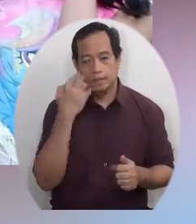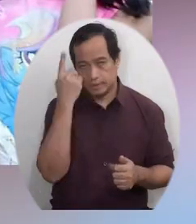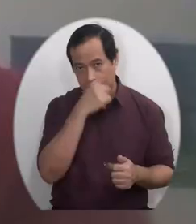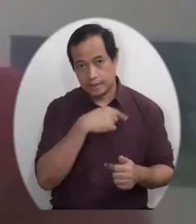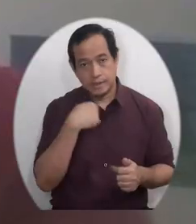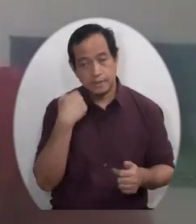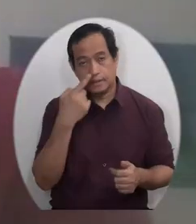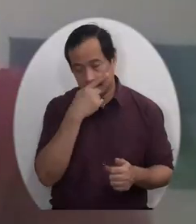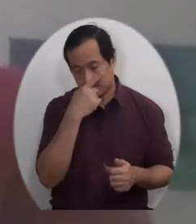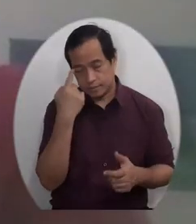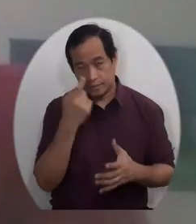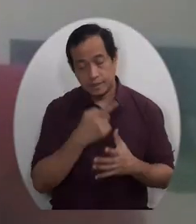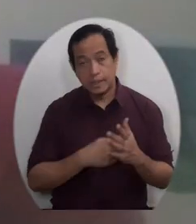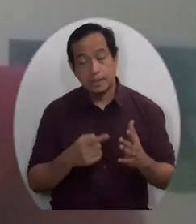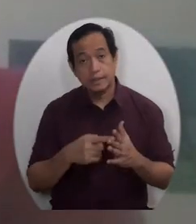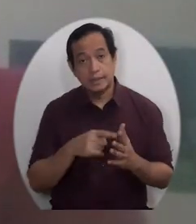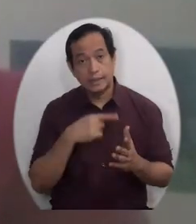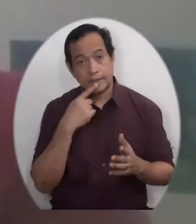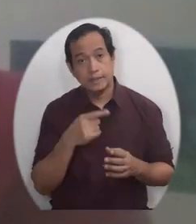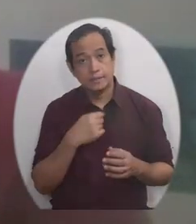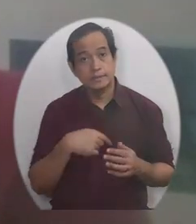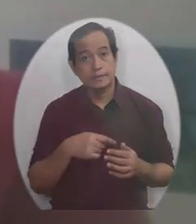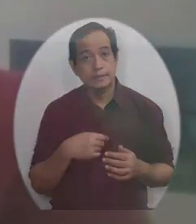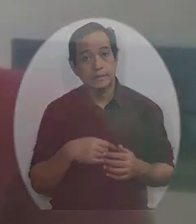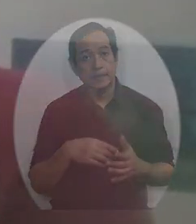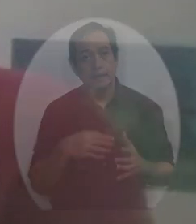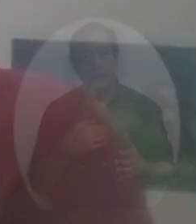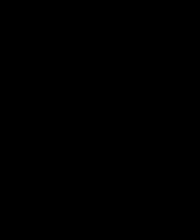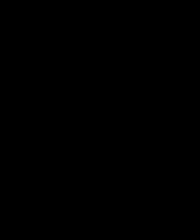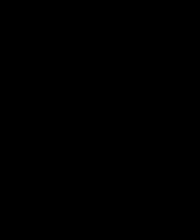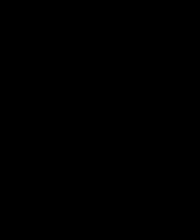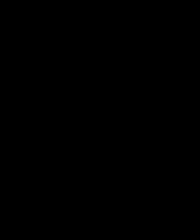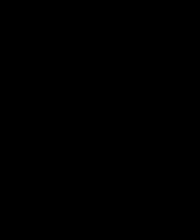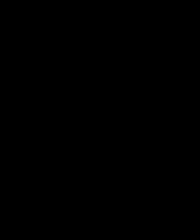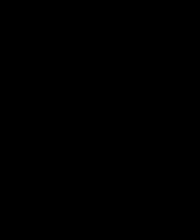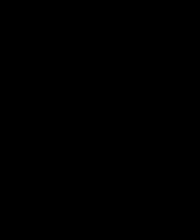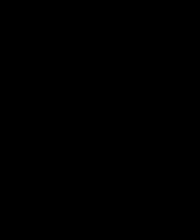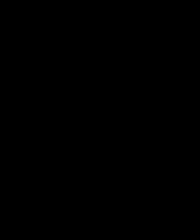na ano sa kanya. Pero sabi niya, maganda ako sa paningin ng mami ko.